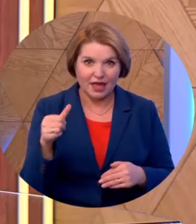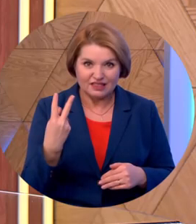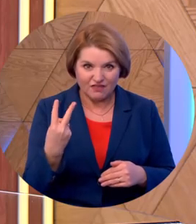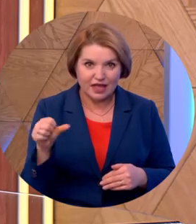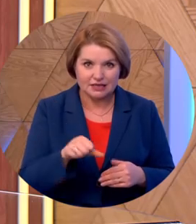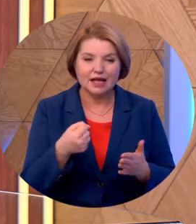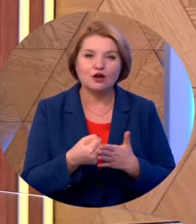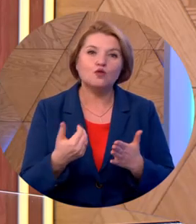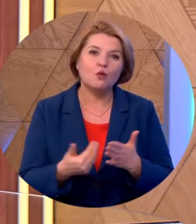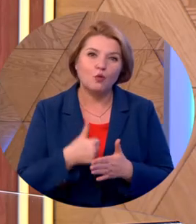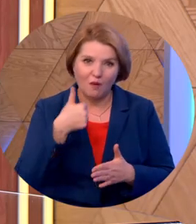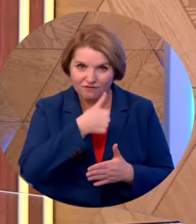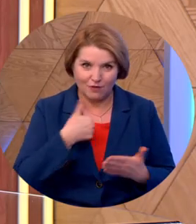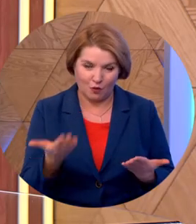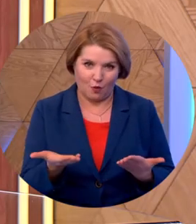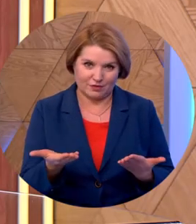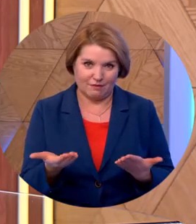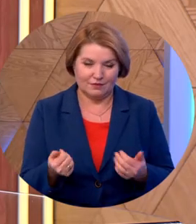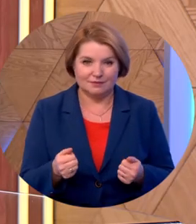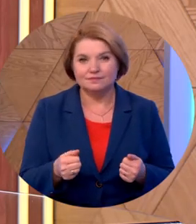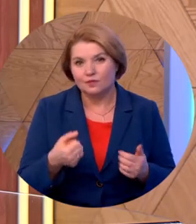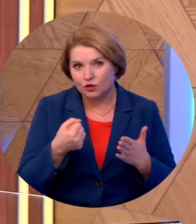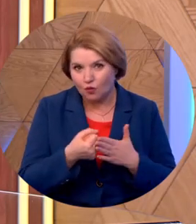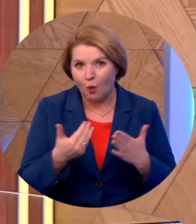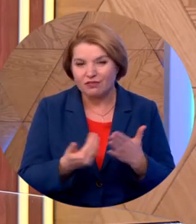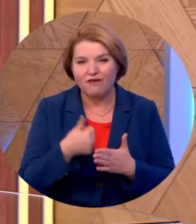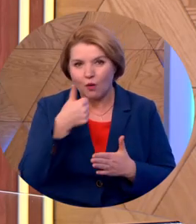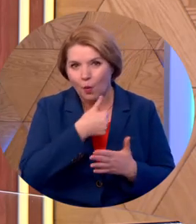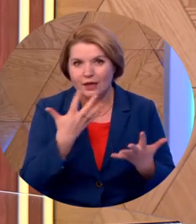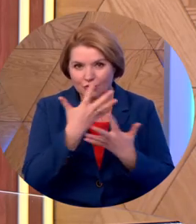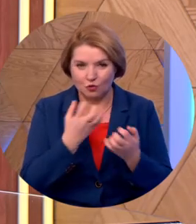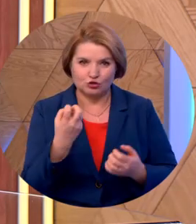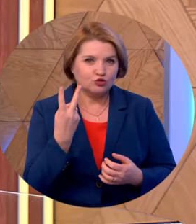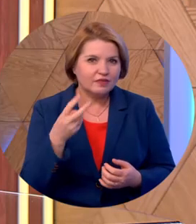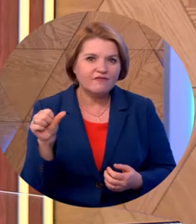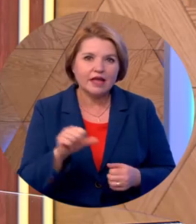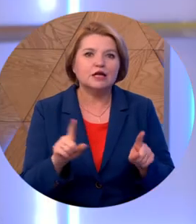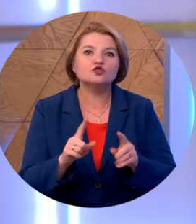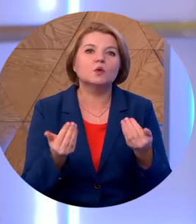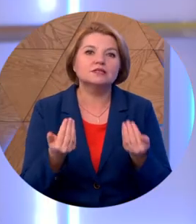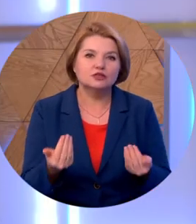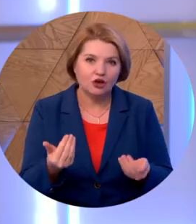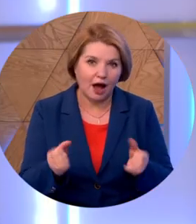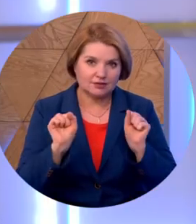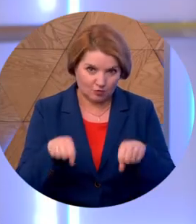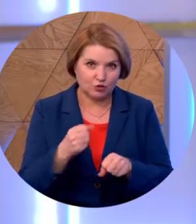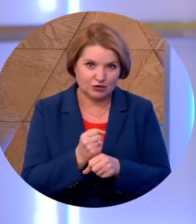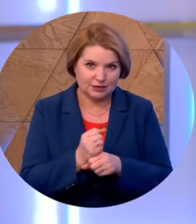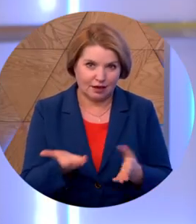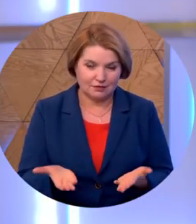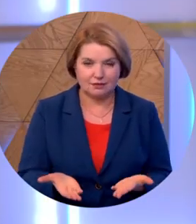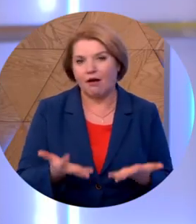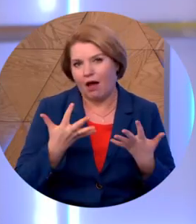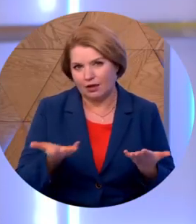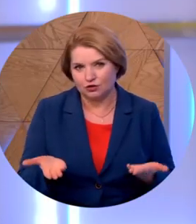года до главного события этого года новогодней ночи вот что-то сейчас можно успеть сделать конечно но